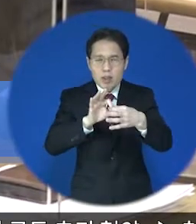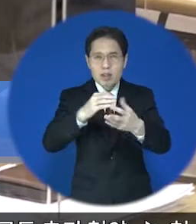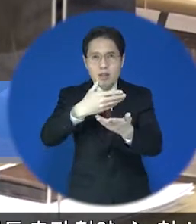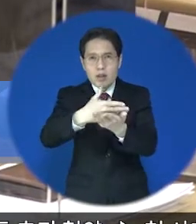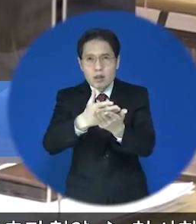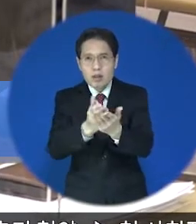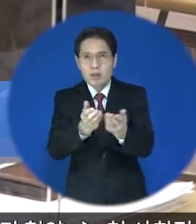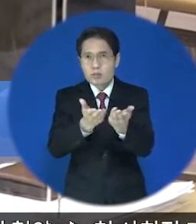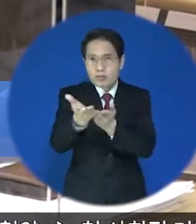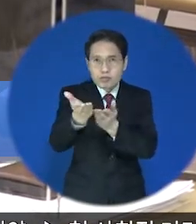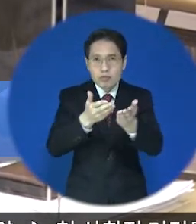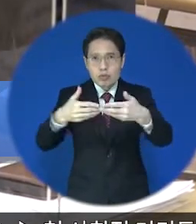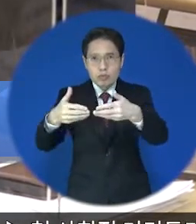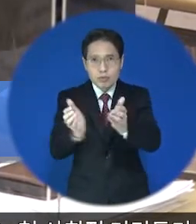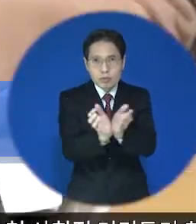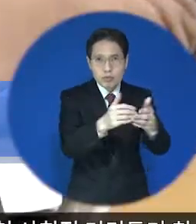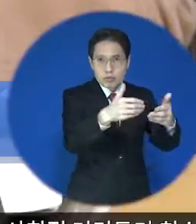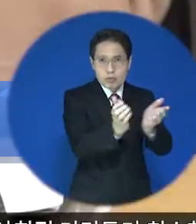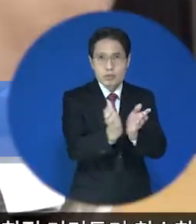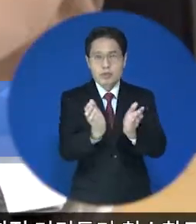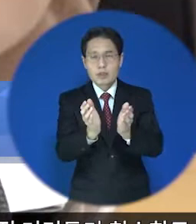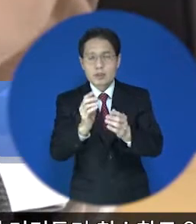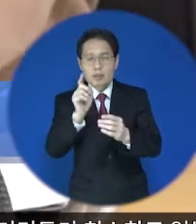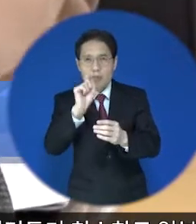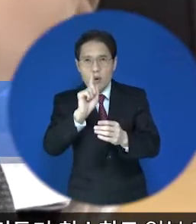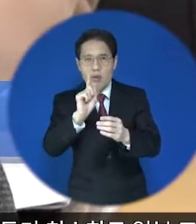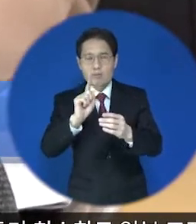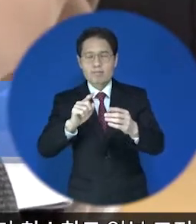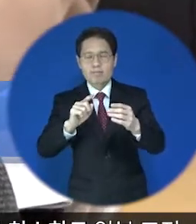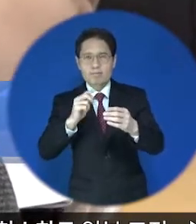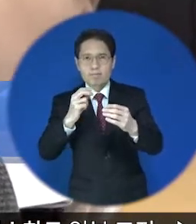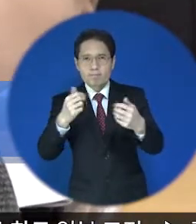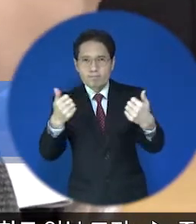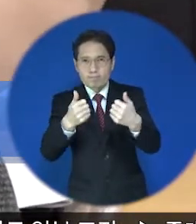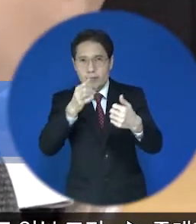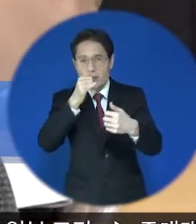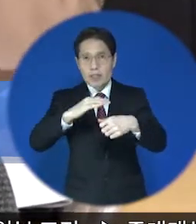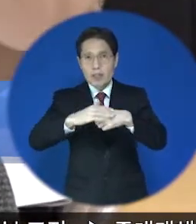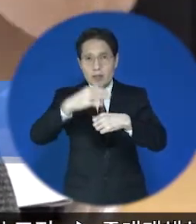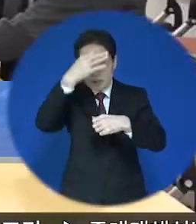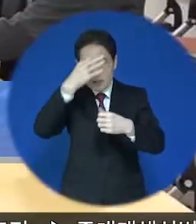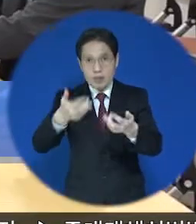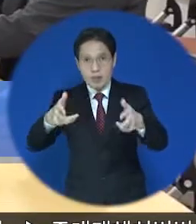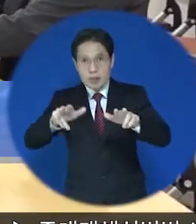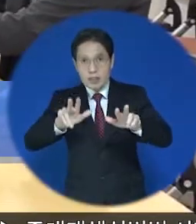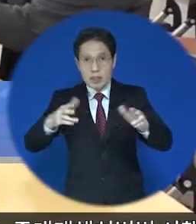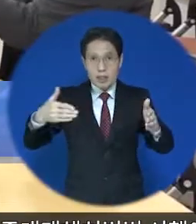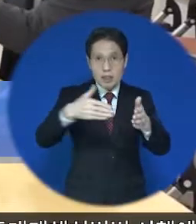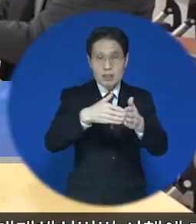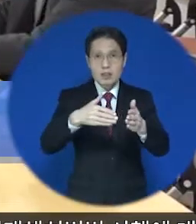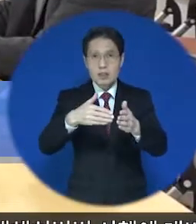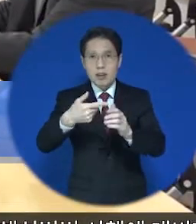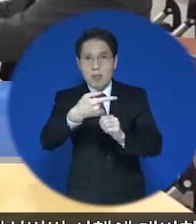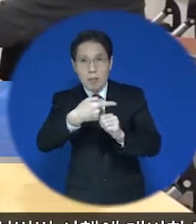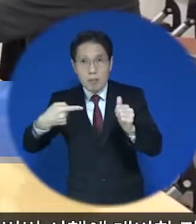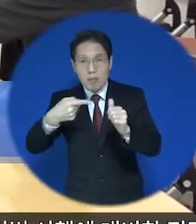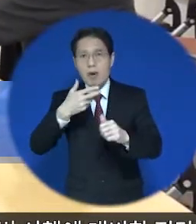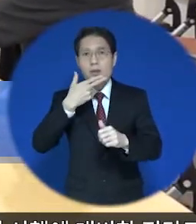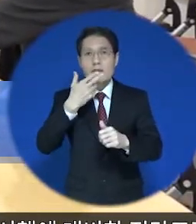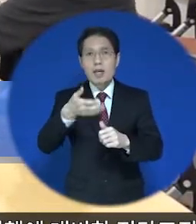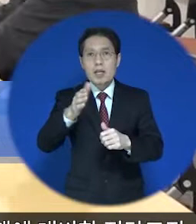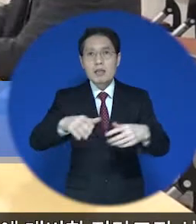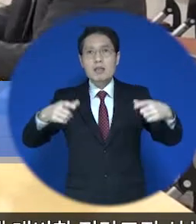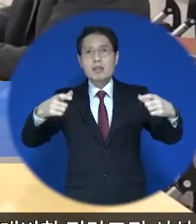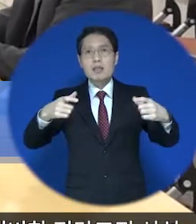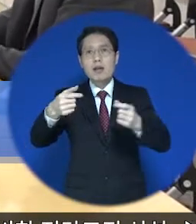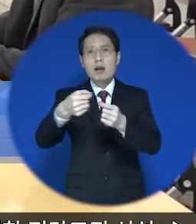수출 유관기관 긴급 점검 회의가 열렸습니다 회의에서 대구테크노파크 는 현재까지 피해는 없지만 해당